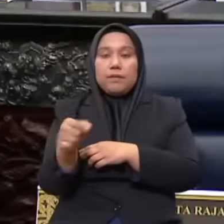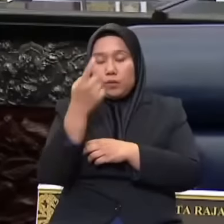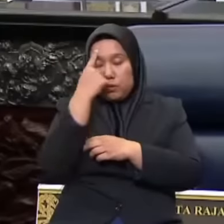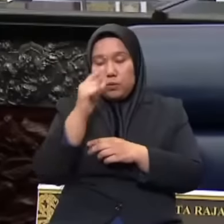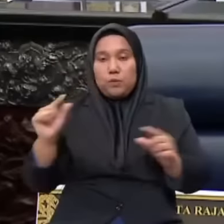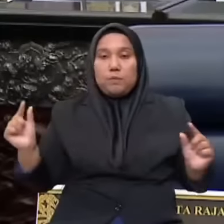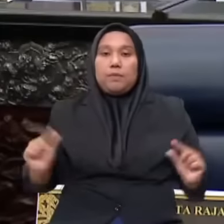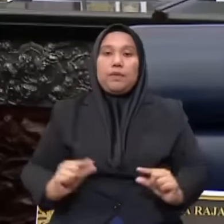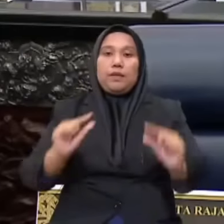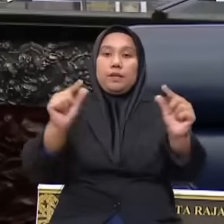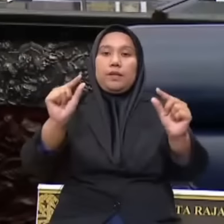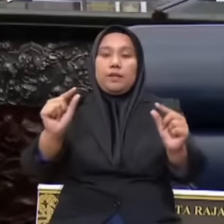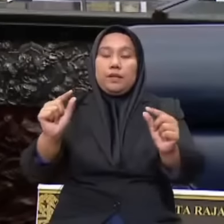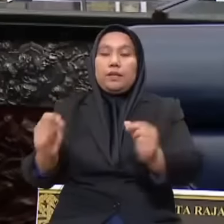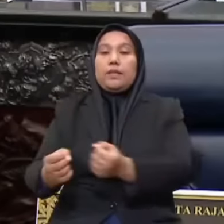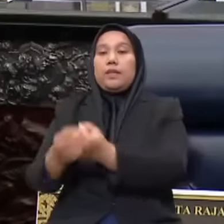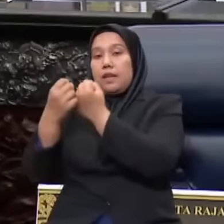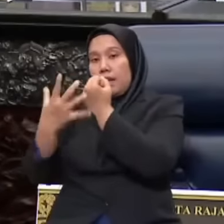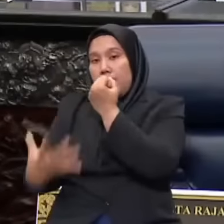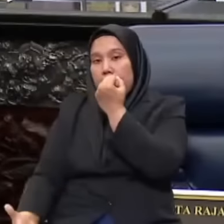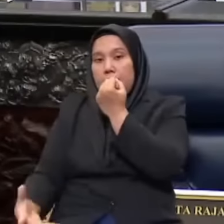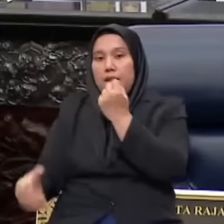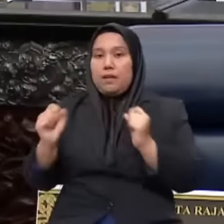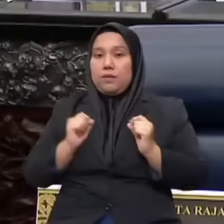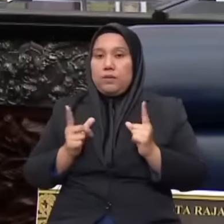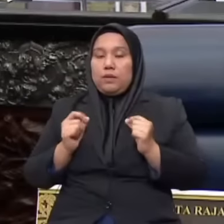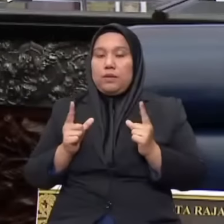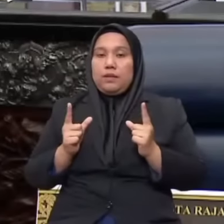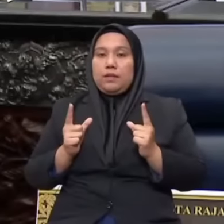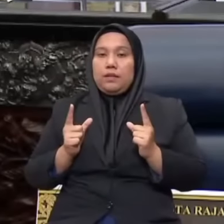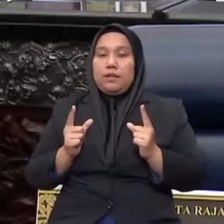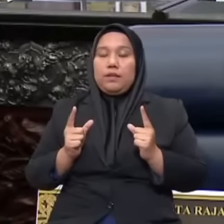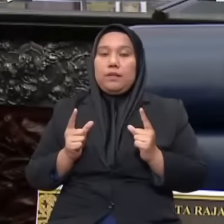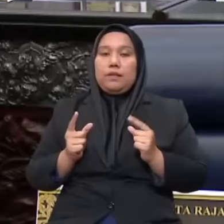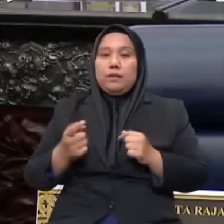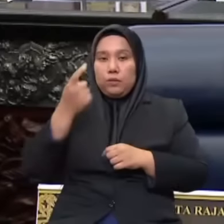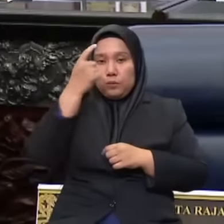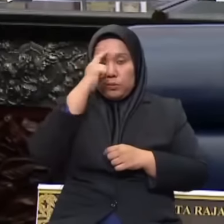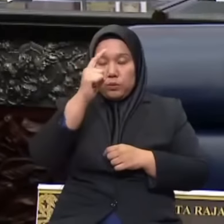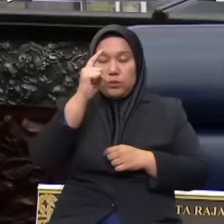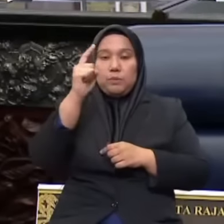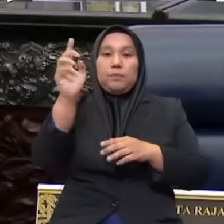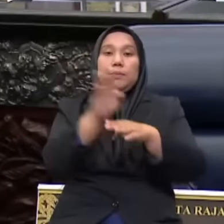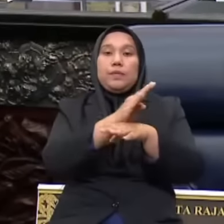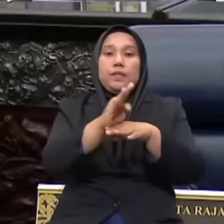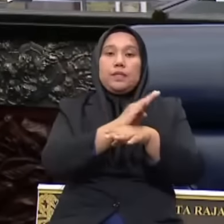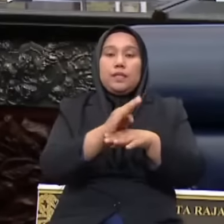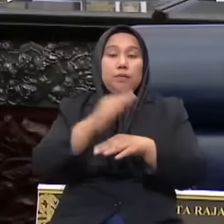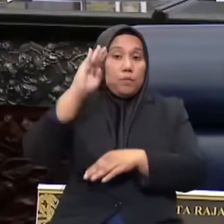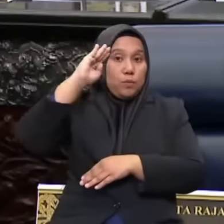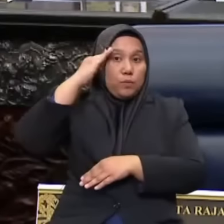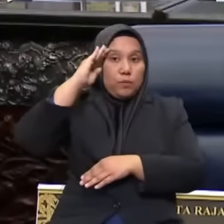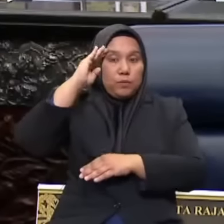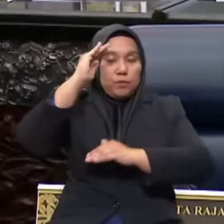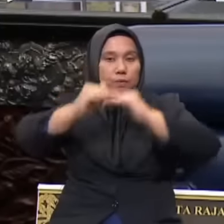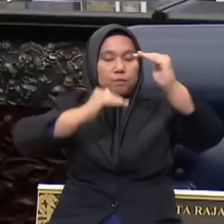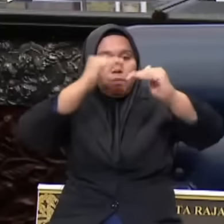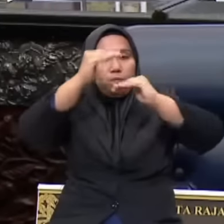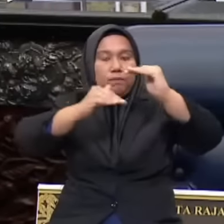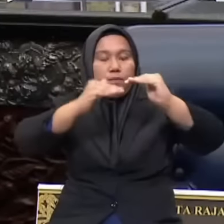menggerakkan dana swasta kepada perniagaan-perniagaan Bumi Putra yang berdaya maju. Dan ini